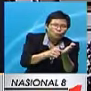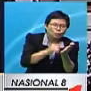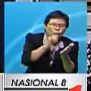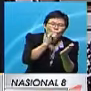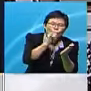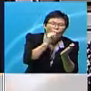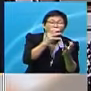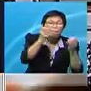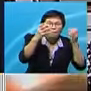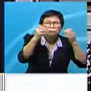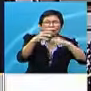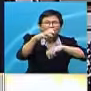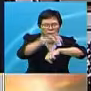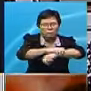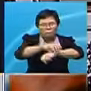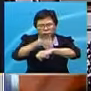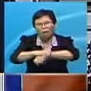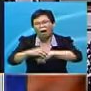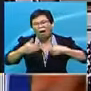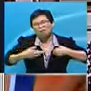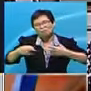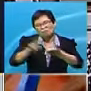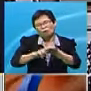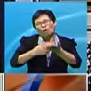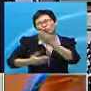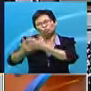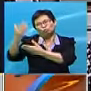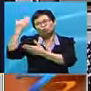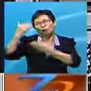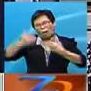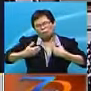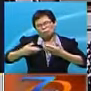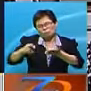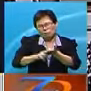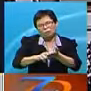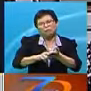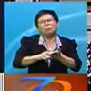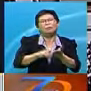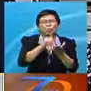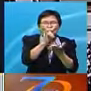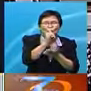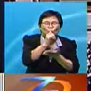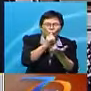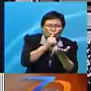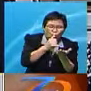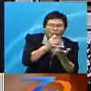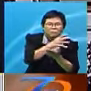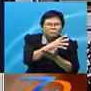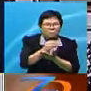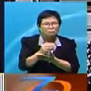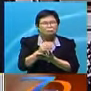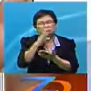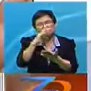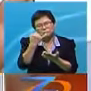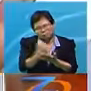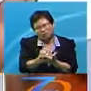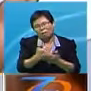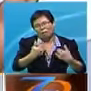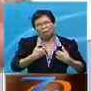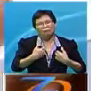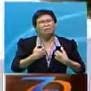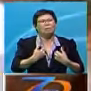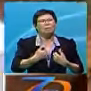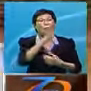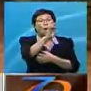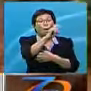Kebanyakan orang yang ditangkap ini mempunyai rekod-rekod lampau iaitu rekod dadah dan juga rekod jenayah.